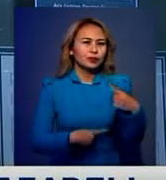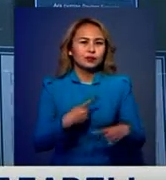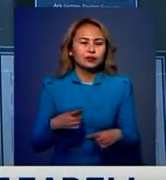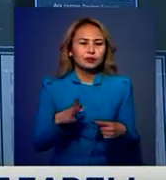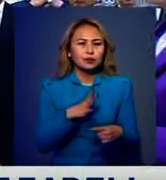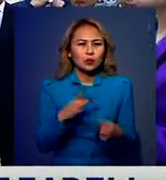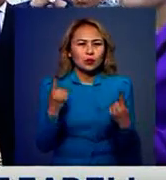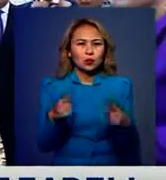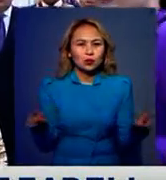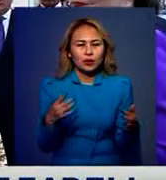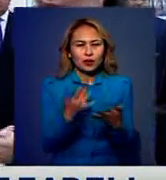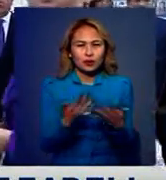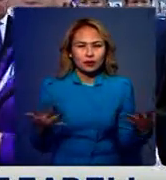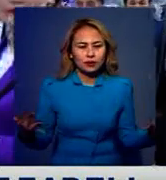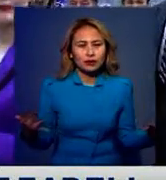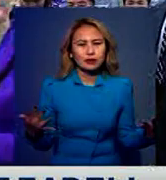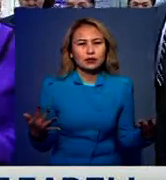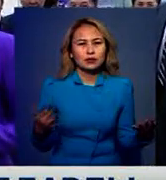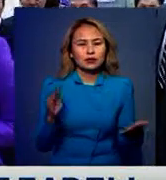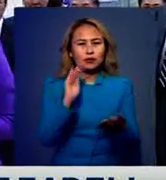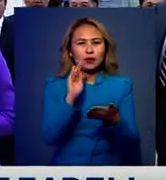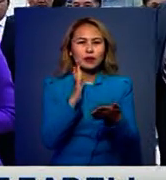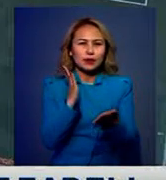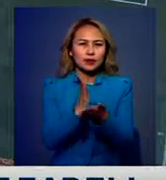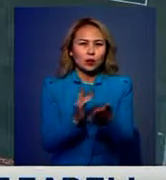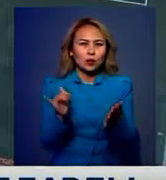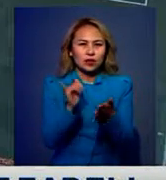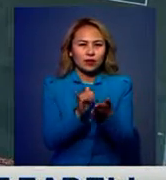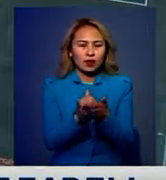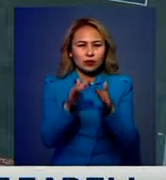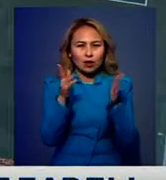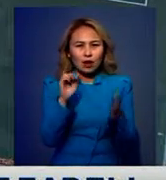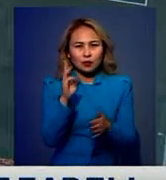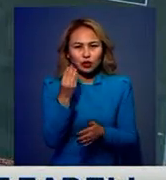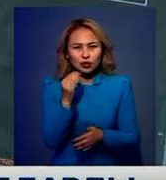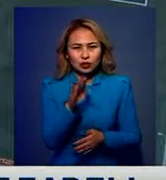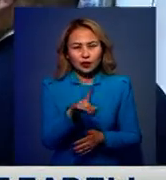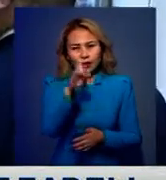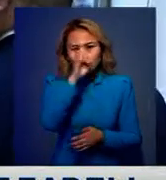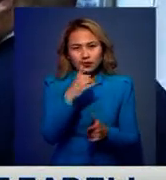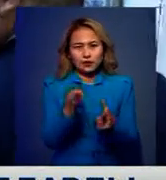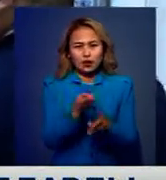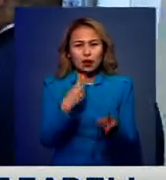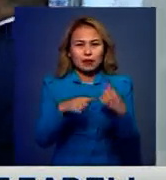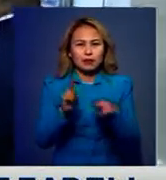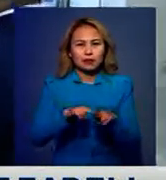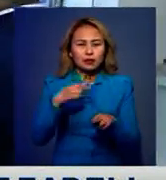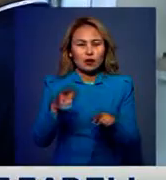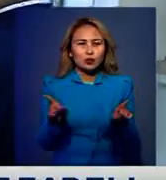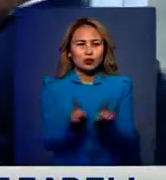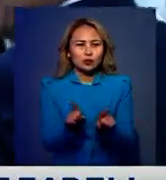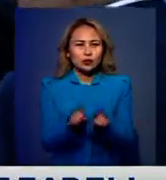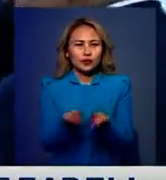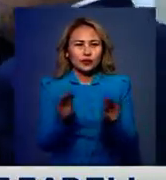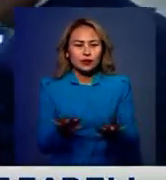өзгертуге ықпал еткен түрлі қаулылардың түп нұсқалары сақталған. Ақмешіт тұсында қазаққа қазақ атауын қайтарып беру туралы шешім де осы